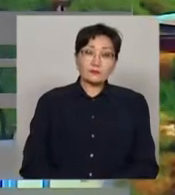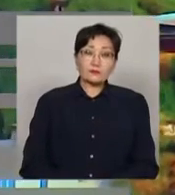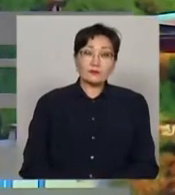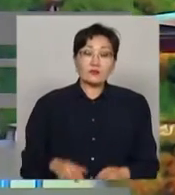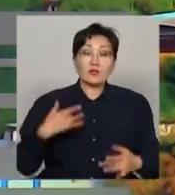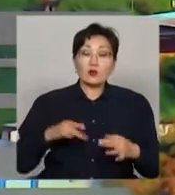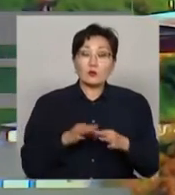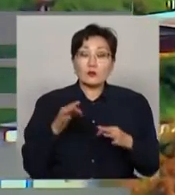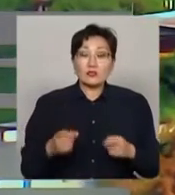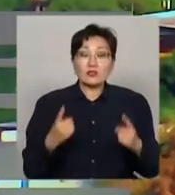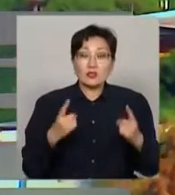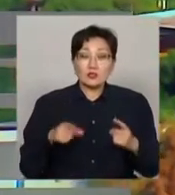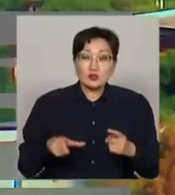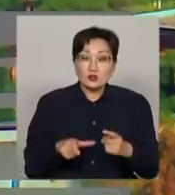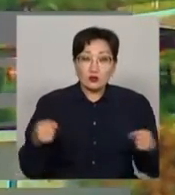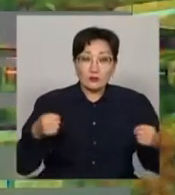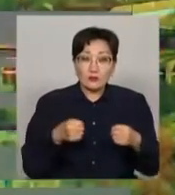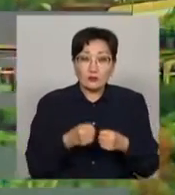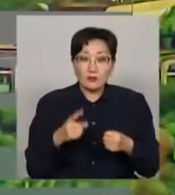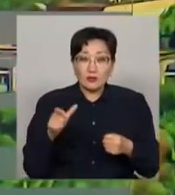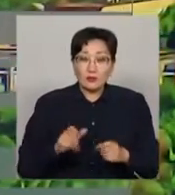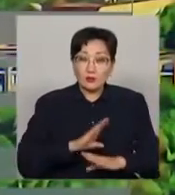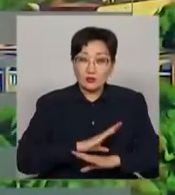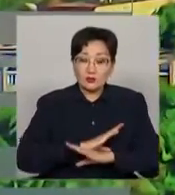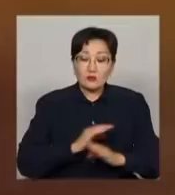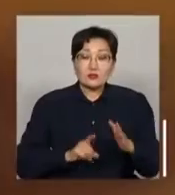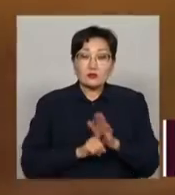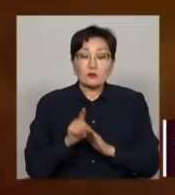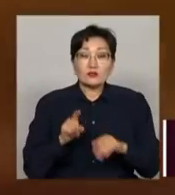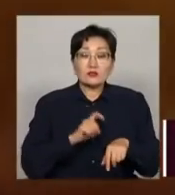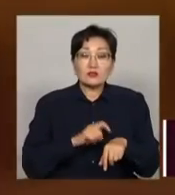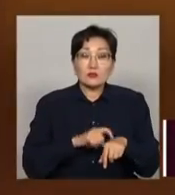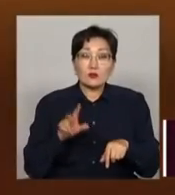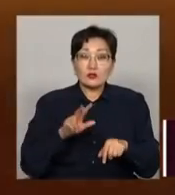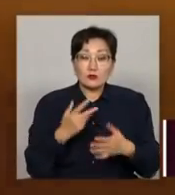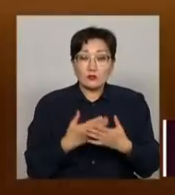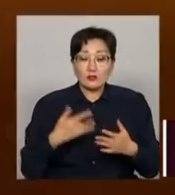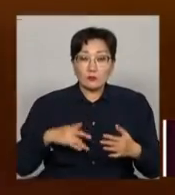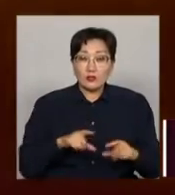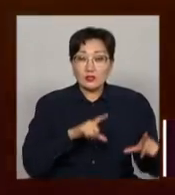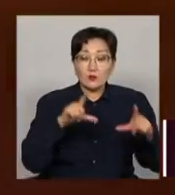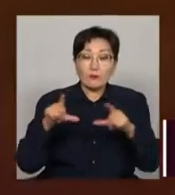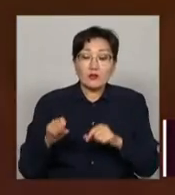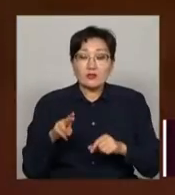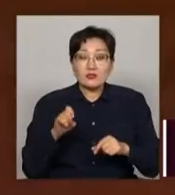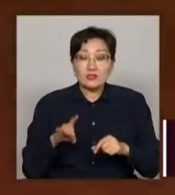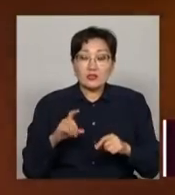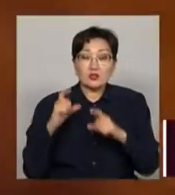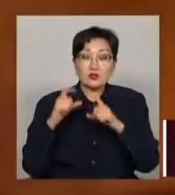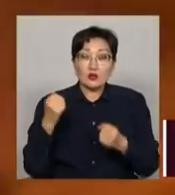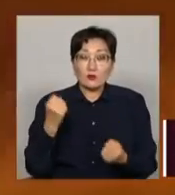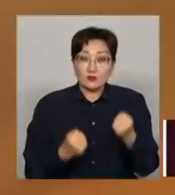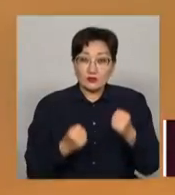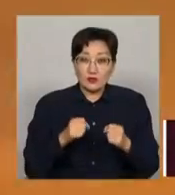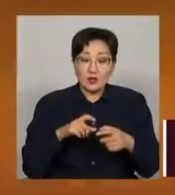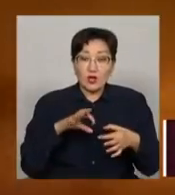Жамбыл облысында ірі жол апаты болып, бір адам мерт болды. Әуелі таңғы сағат 3-тер шамасында Таразға бара жатқан Скания жүк көлігінің тіркемесі